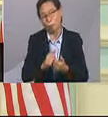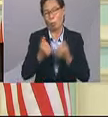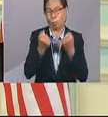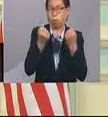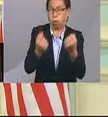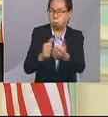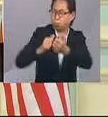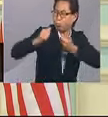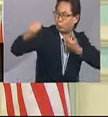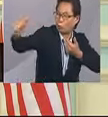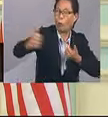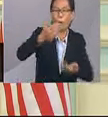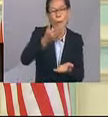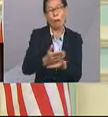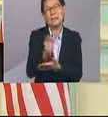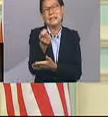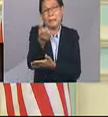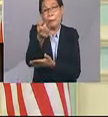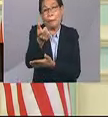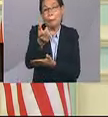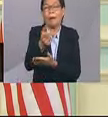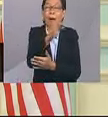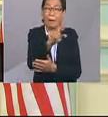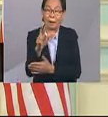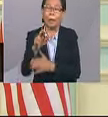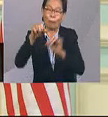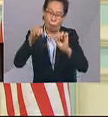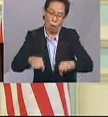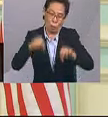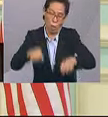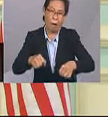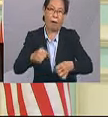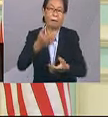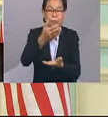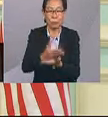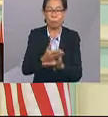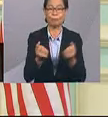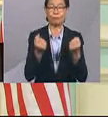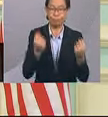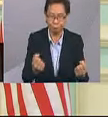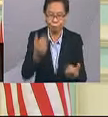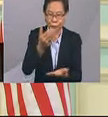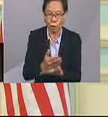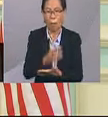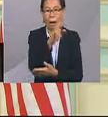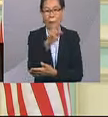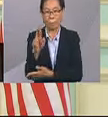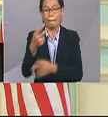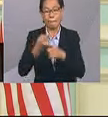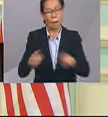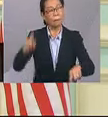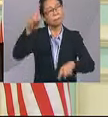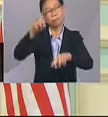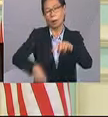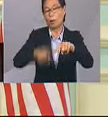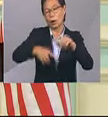jauh, mereka nak berhenti sekejap di RNR. Mereka boleh berhenti di RNR tapi tidak